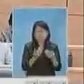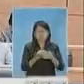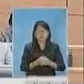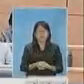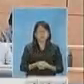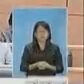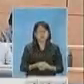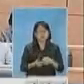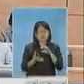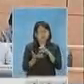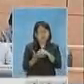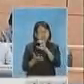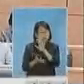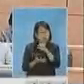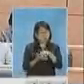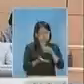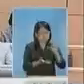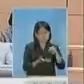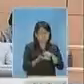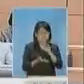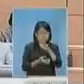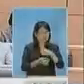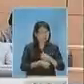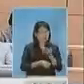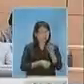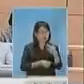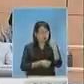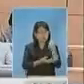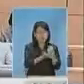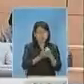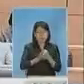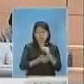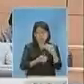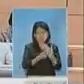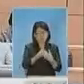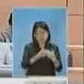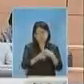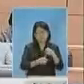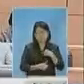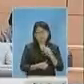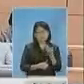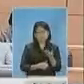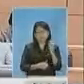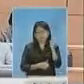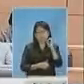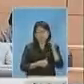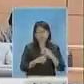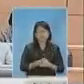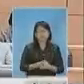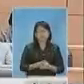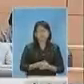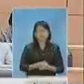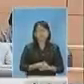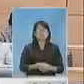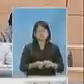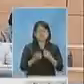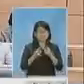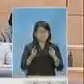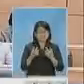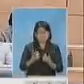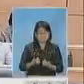ชะตากรรมส่วนบุคคลไม่อุทธรณ์วิงวอนขอความเมตตาเห็นใจครับแต่ว่าเวลา